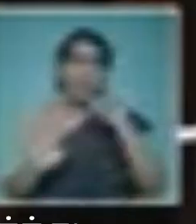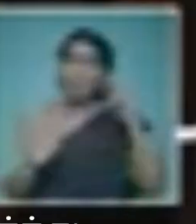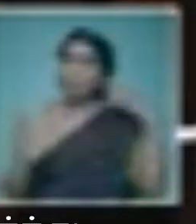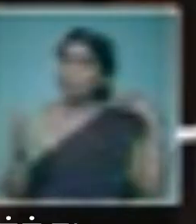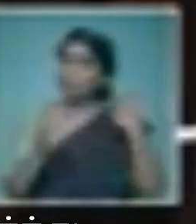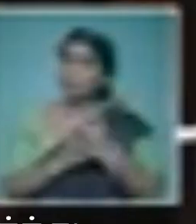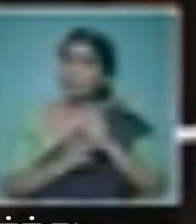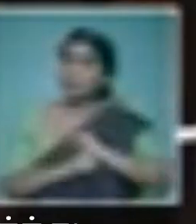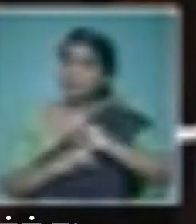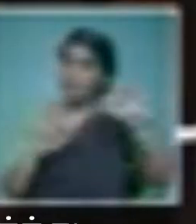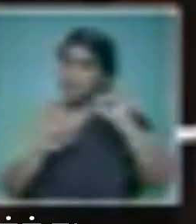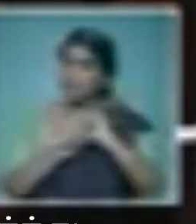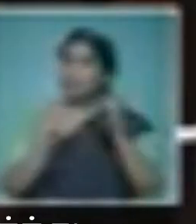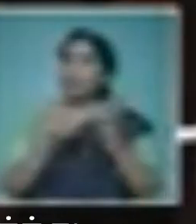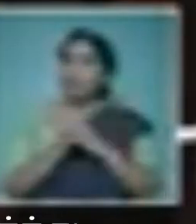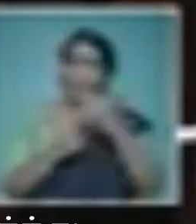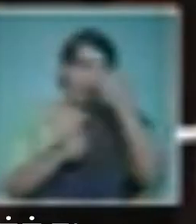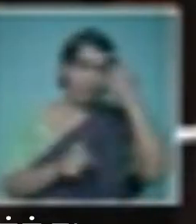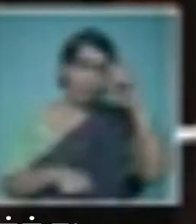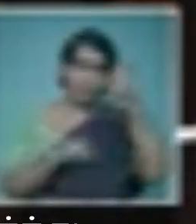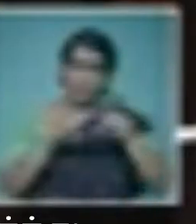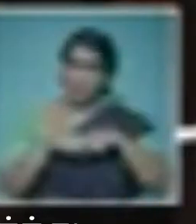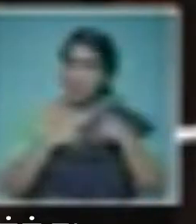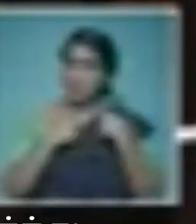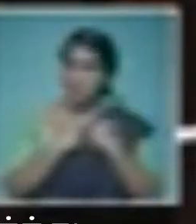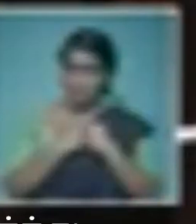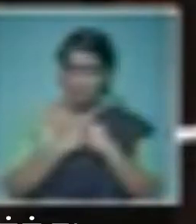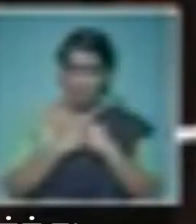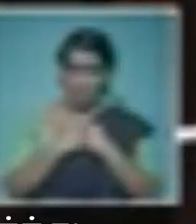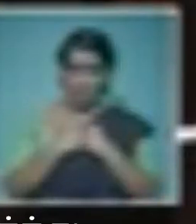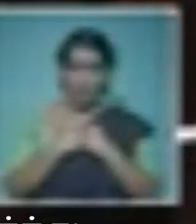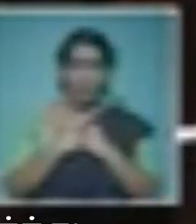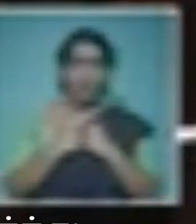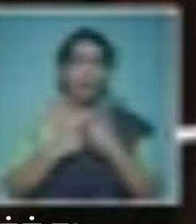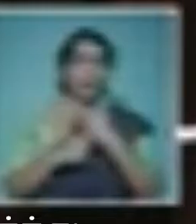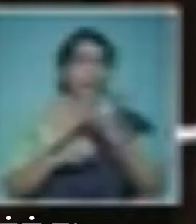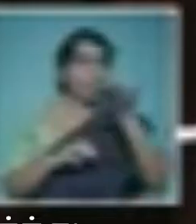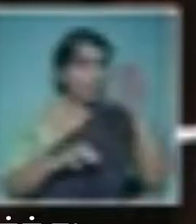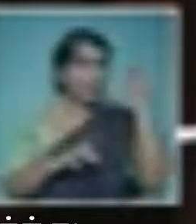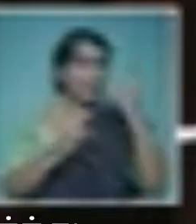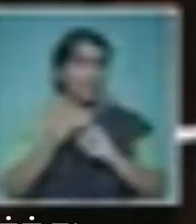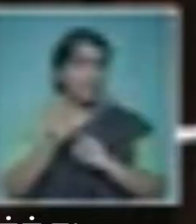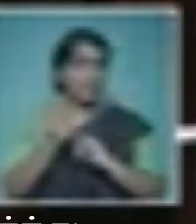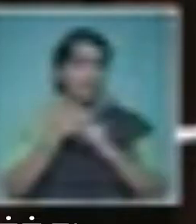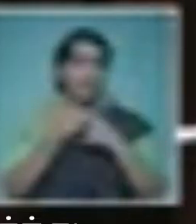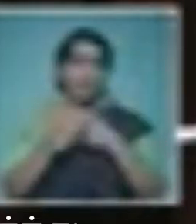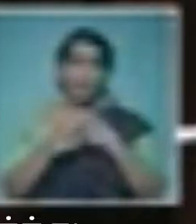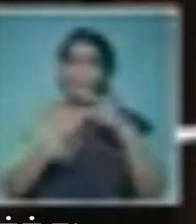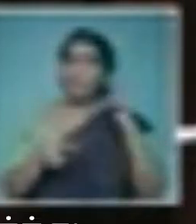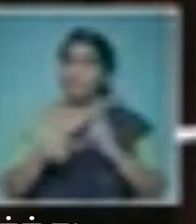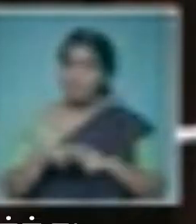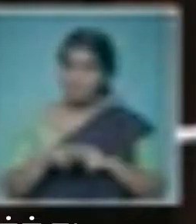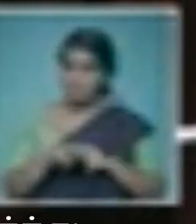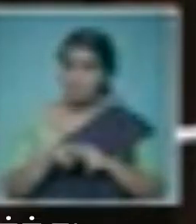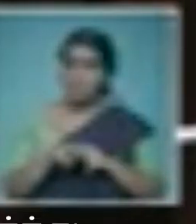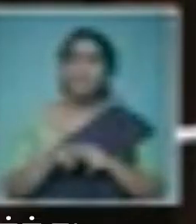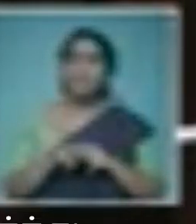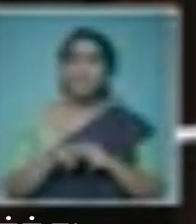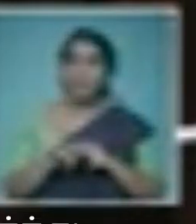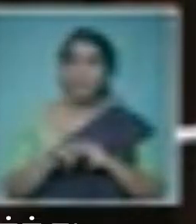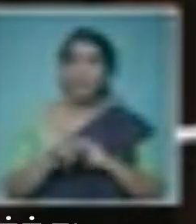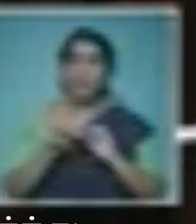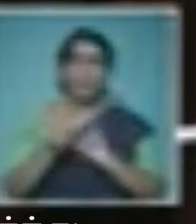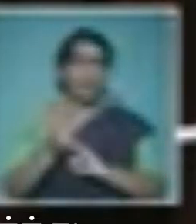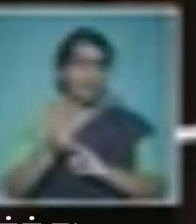தமிழரசு கட்சி. தந்தை செல்வாட காலப்பகுதியிலே இருந்து போராடிய இந்த கட்சி என்னுடைய நண்பன் சேவன் அவர்கள் இலங்கை தமிழரசு கட்சியின்